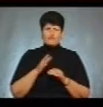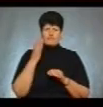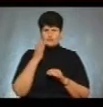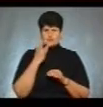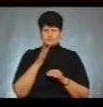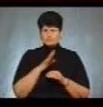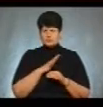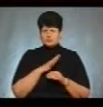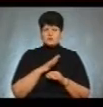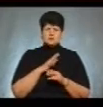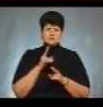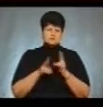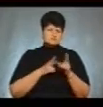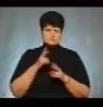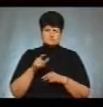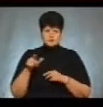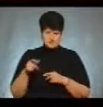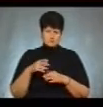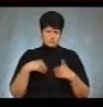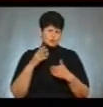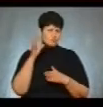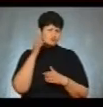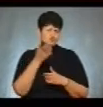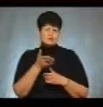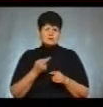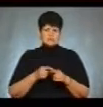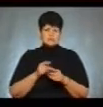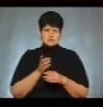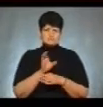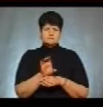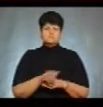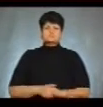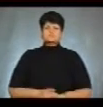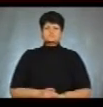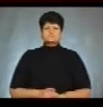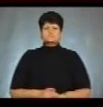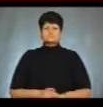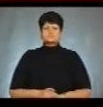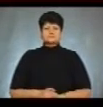сюжет, і слухала скарги мешканців. Я пропоную зараз послухати цей сюжет, і тоді ми його прокоментуємо.